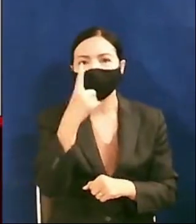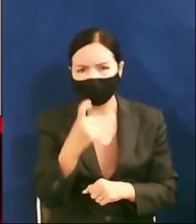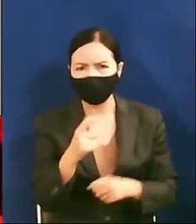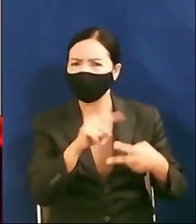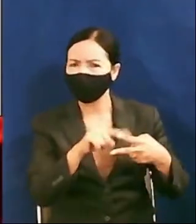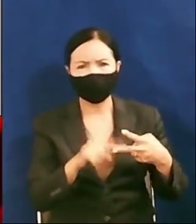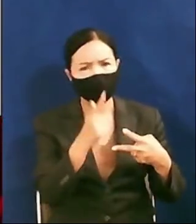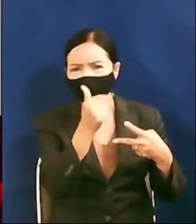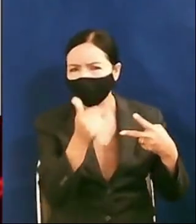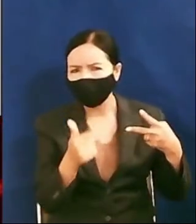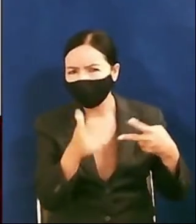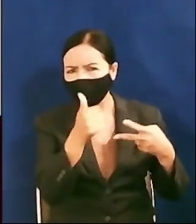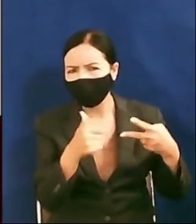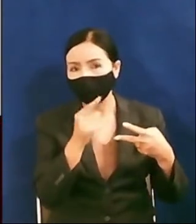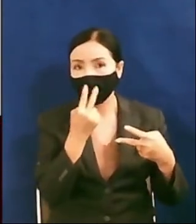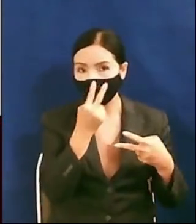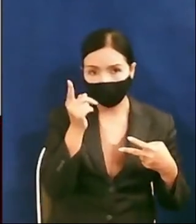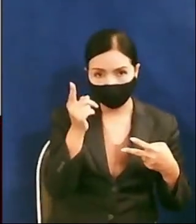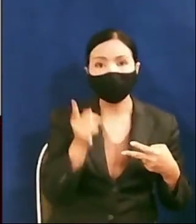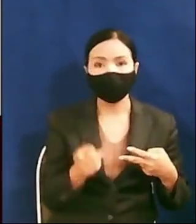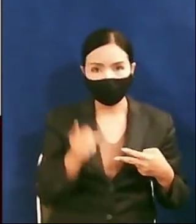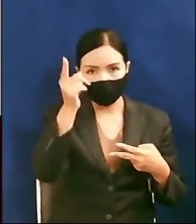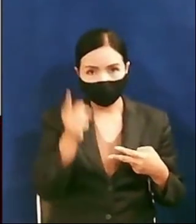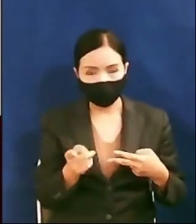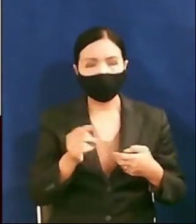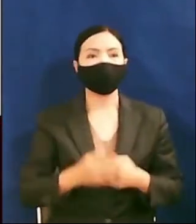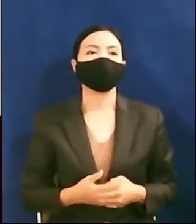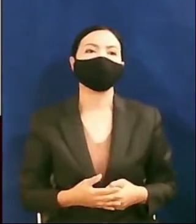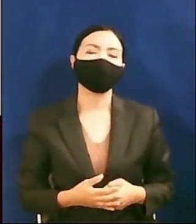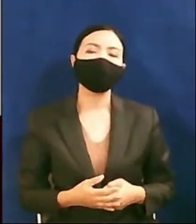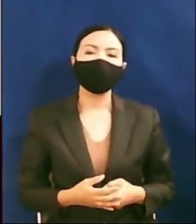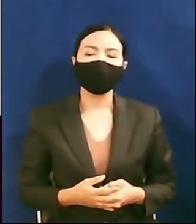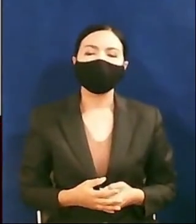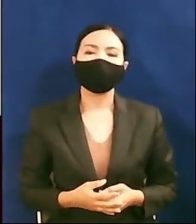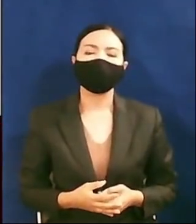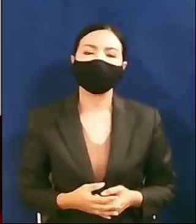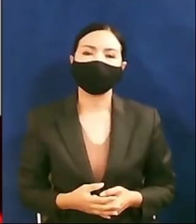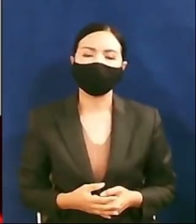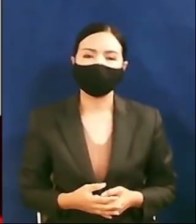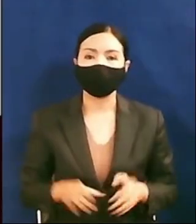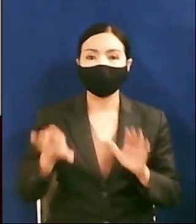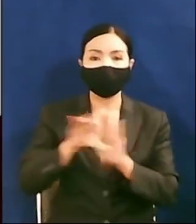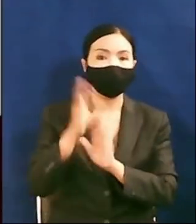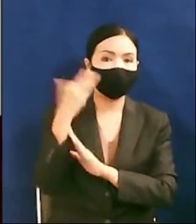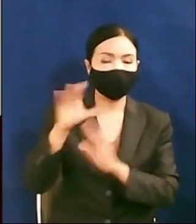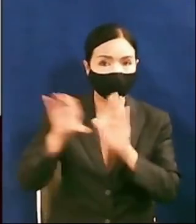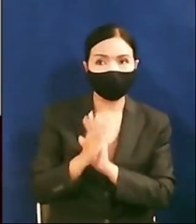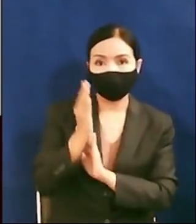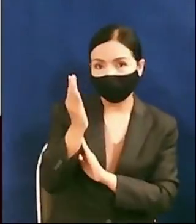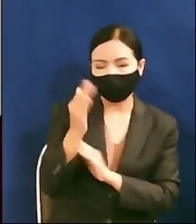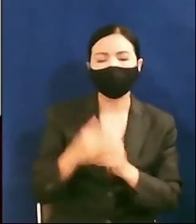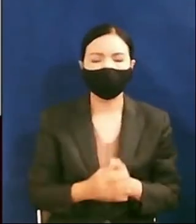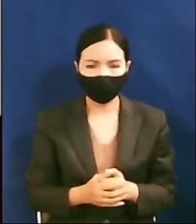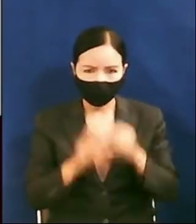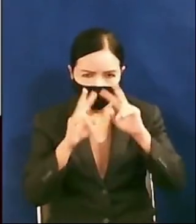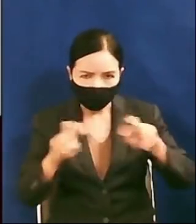ครับภาพนี้ก็คงจะแสดงให้เห็นคล้ายคลึงกับภาพที่แล้วนะครับว่าประสิทธิผลเวลาเ